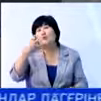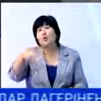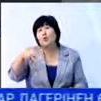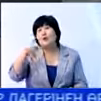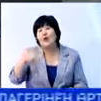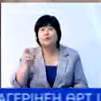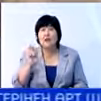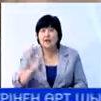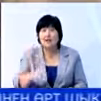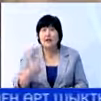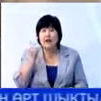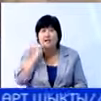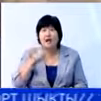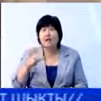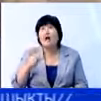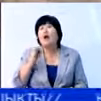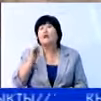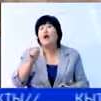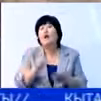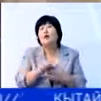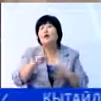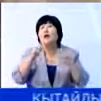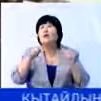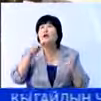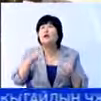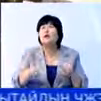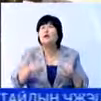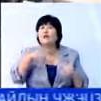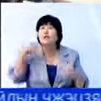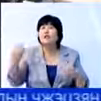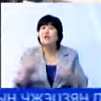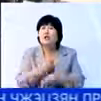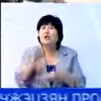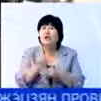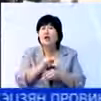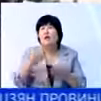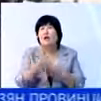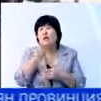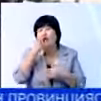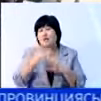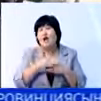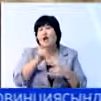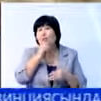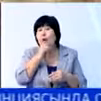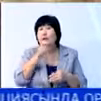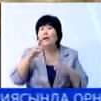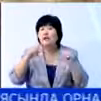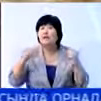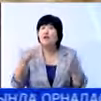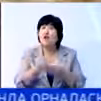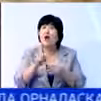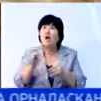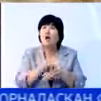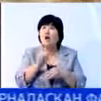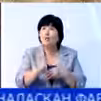бүгін келдік ардагерлер. Тарихи деректер бойынша кесене бірнеше рет қайта салынып жаңартылған. Жуырда баба кесенесі қайта жаңғыртылыпты.